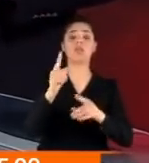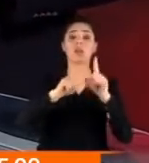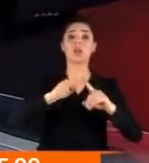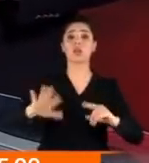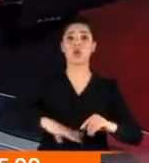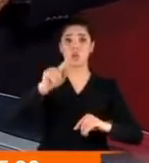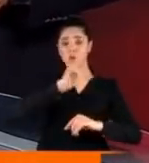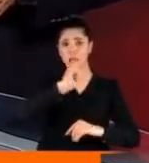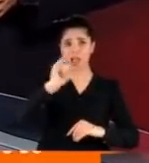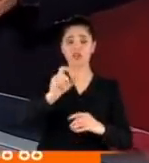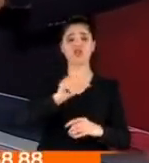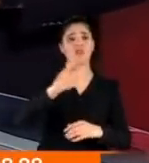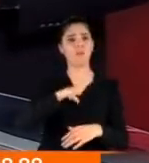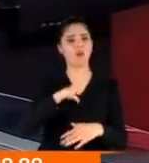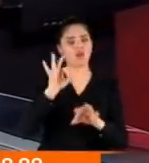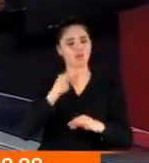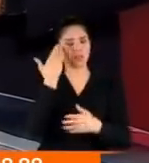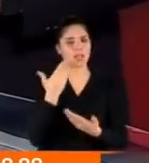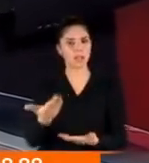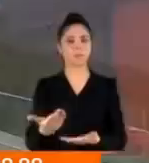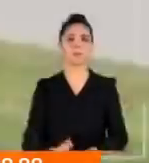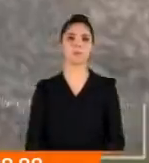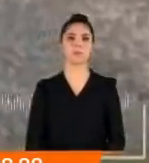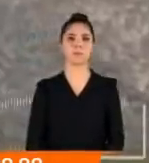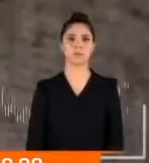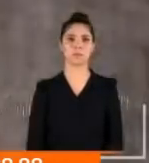bu eleştirilere yanıtı var sırada.